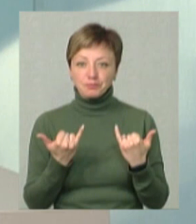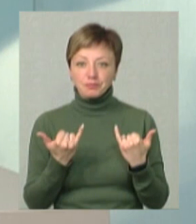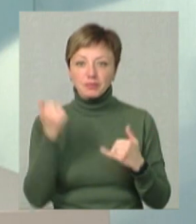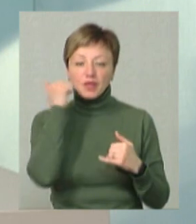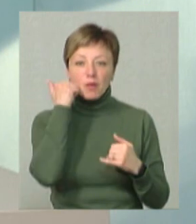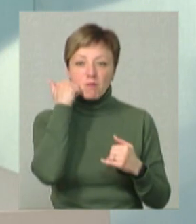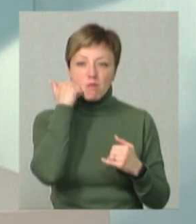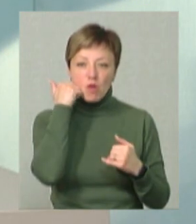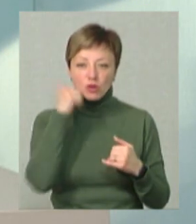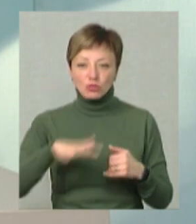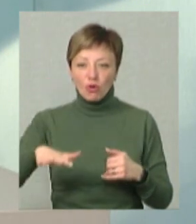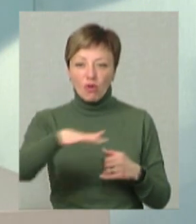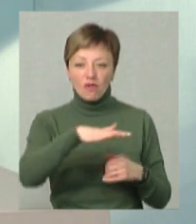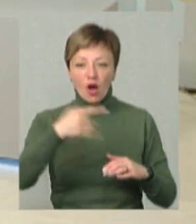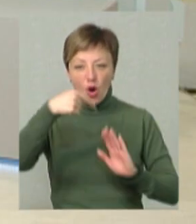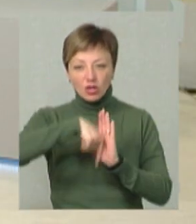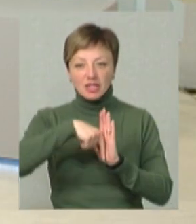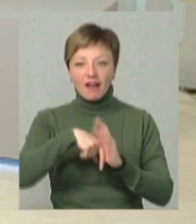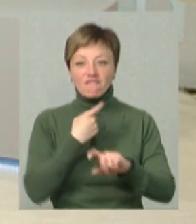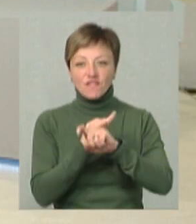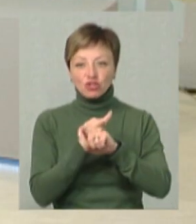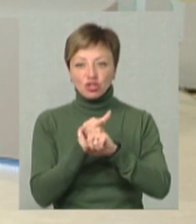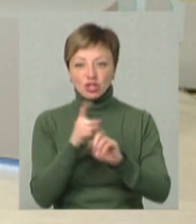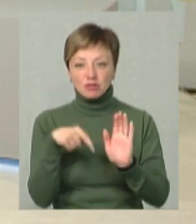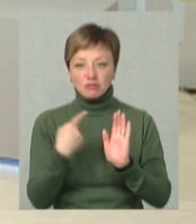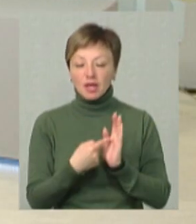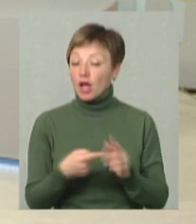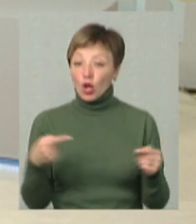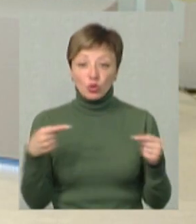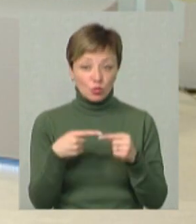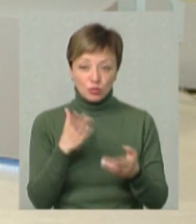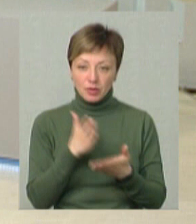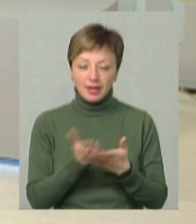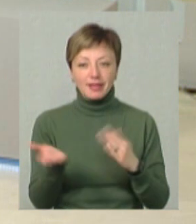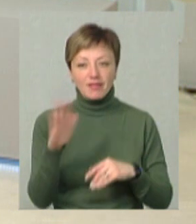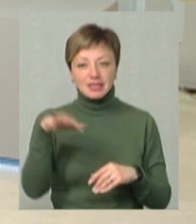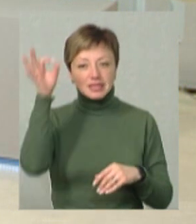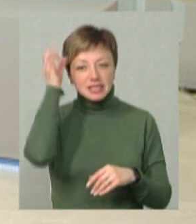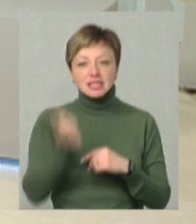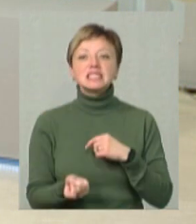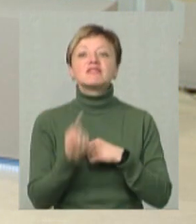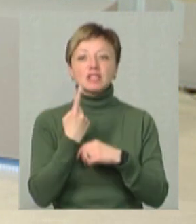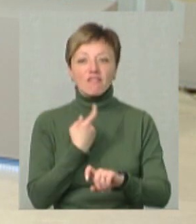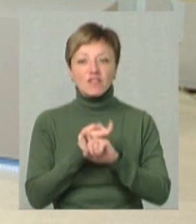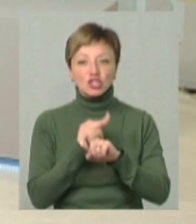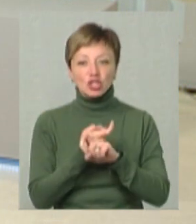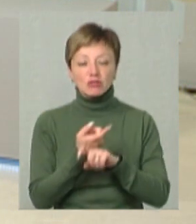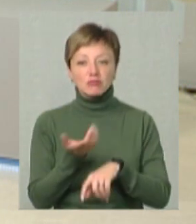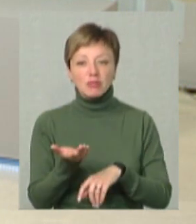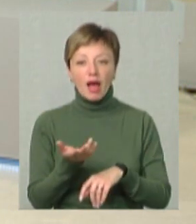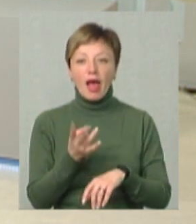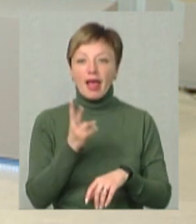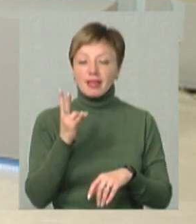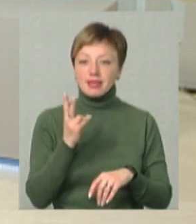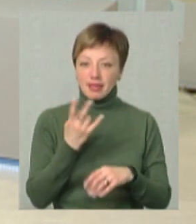нинішній Московії ознаки фашизму? Безперечно, є. Давайте згадаємо, звідки береться фашизм. Так, так.